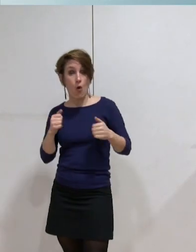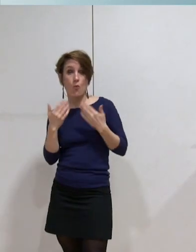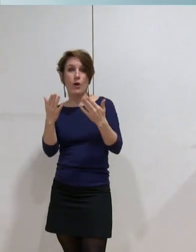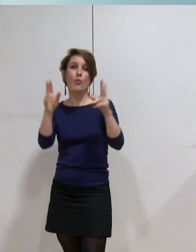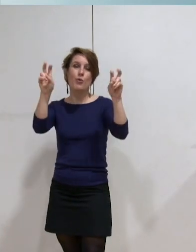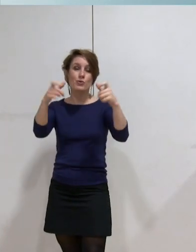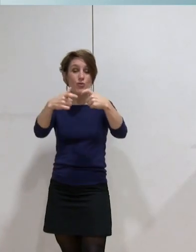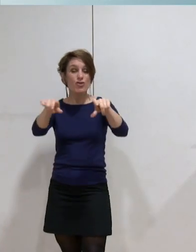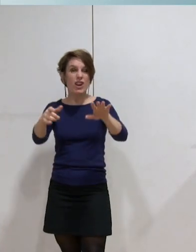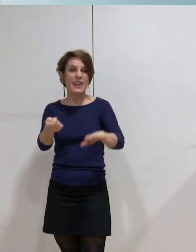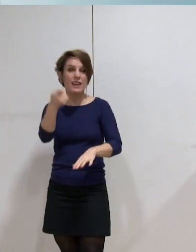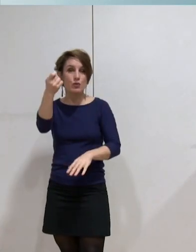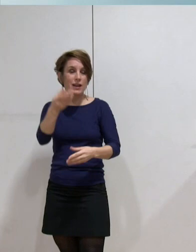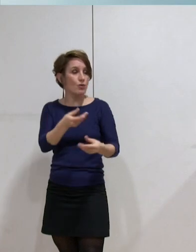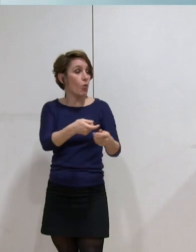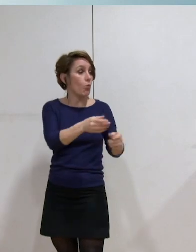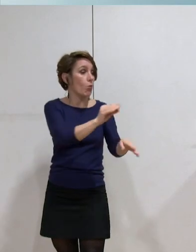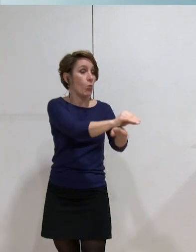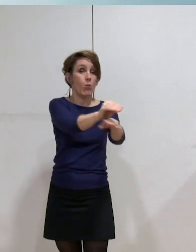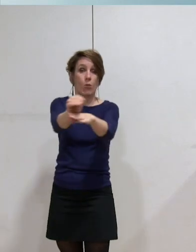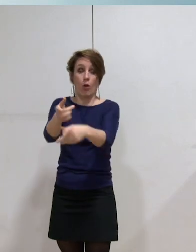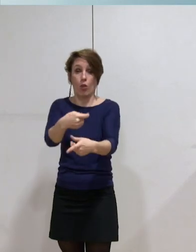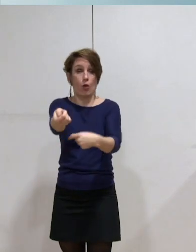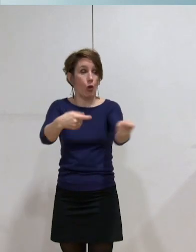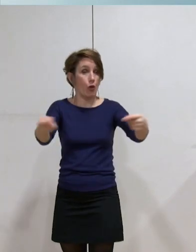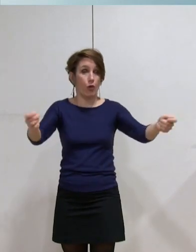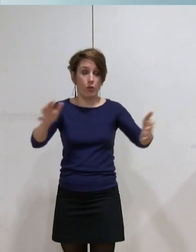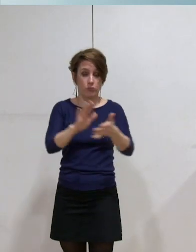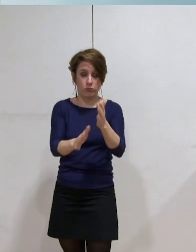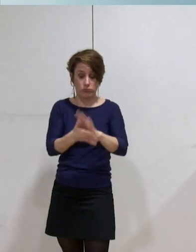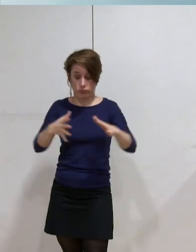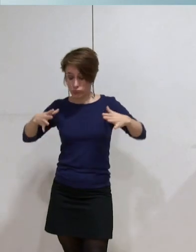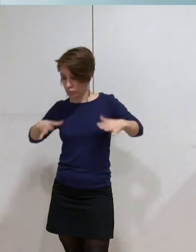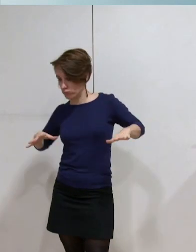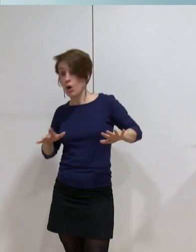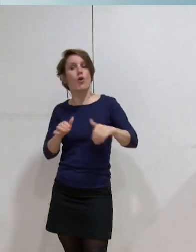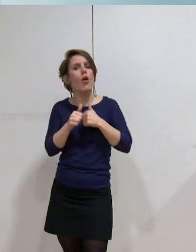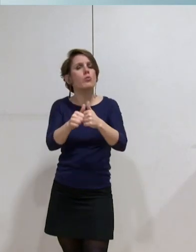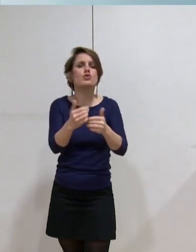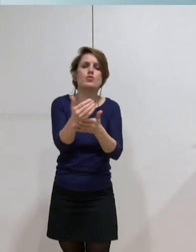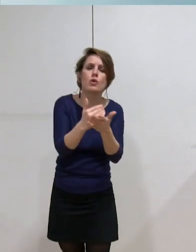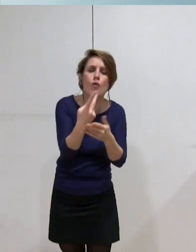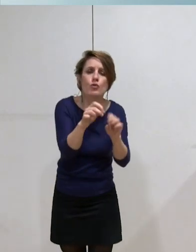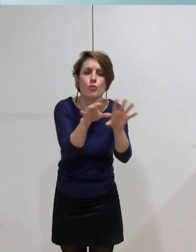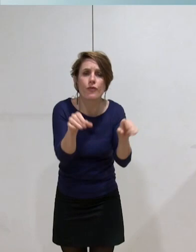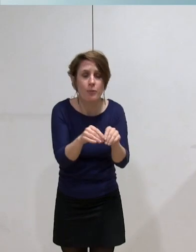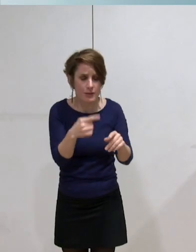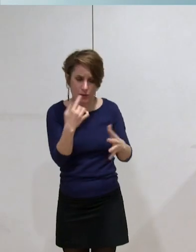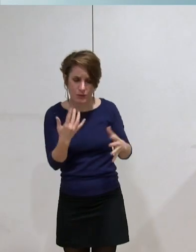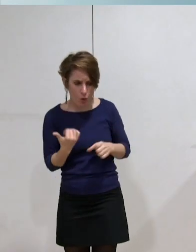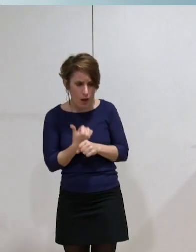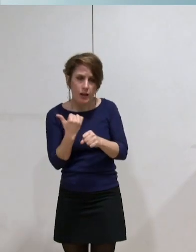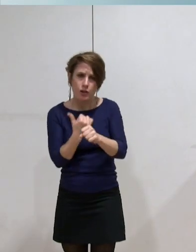éducation c'est-à-dire même pourquoi pas en prenant en compte les revenus des familles en considérant bah chaque année on